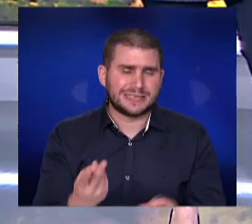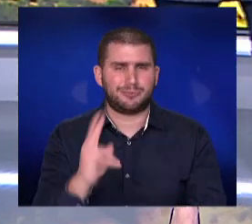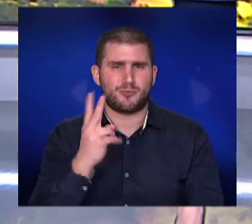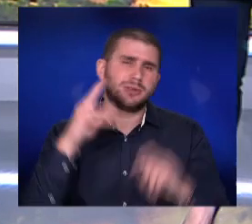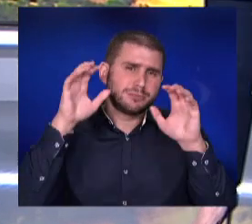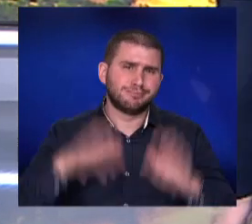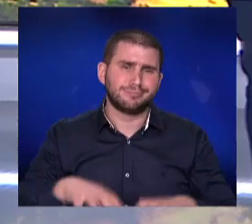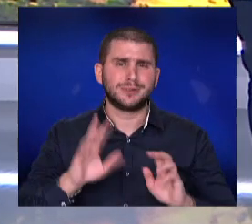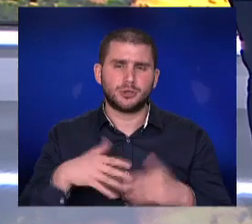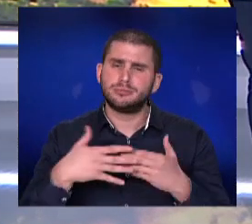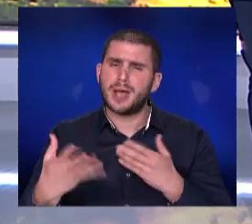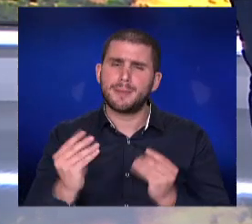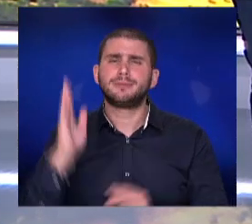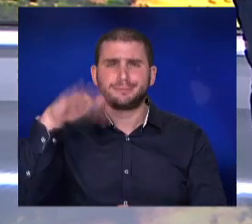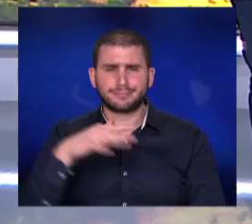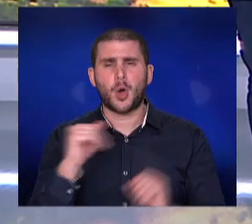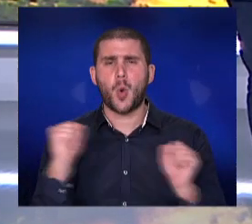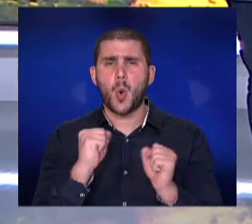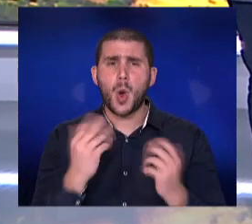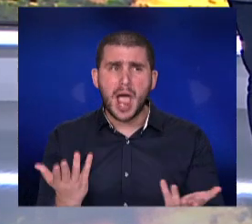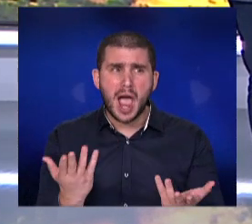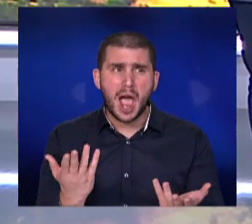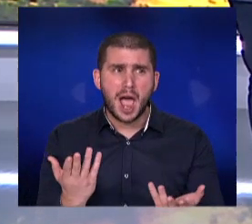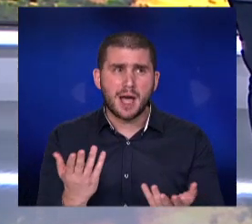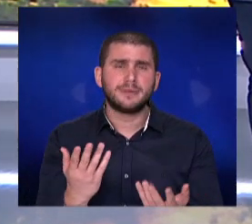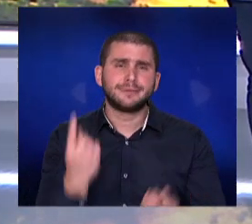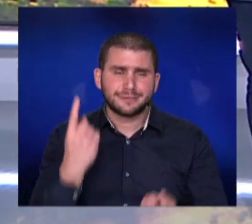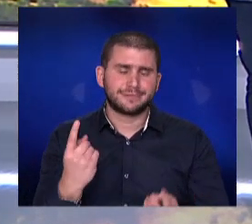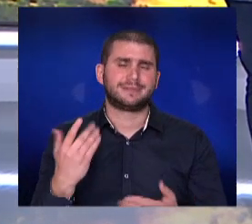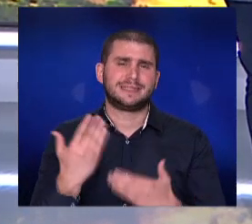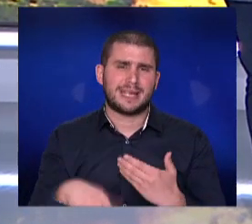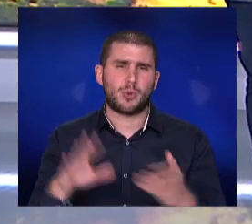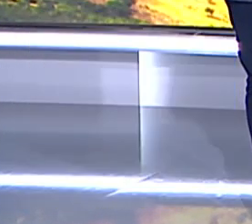שני. אז יש לפנינו הרבה מאוד ימים של חורף, בצורה זו או אחרת. עד כאן, וערב טוב.